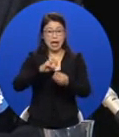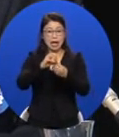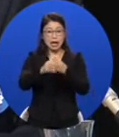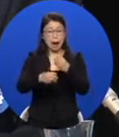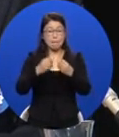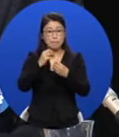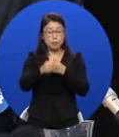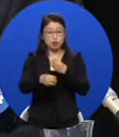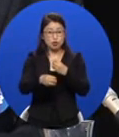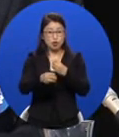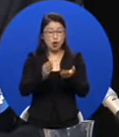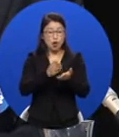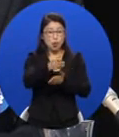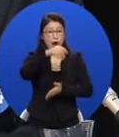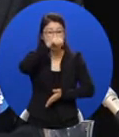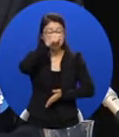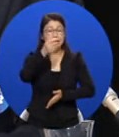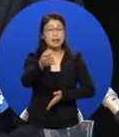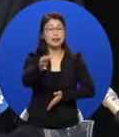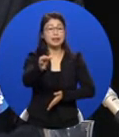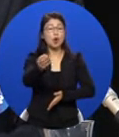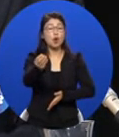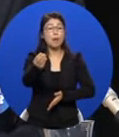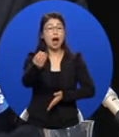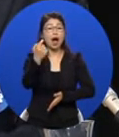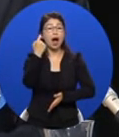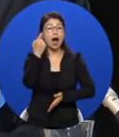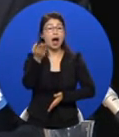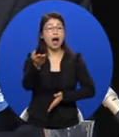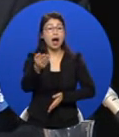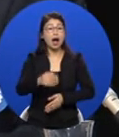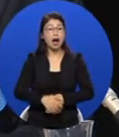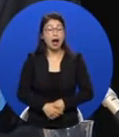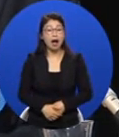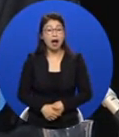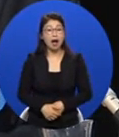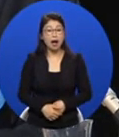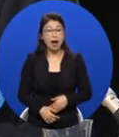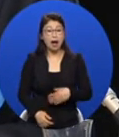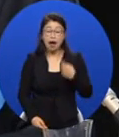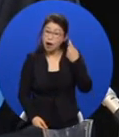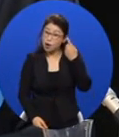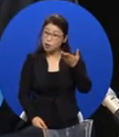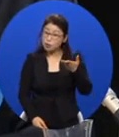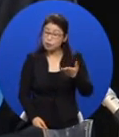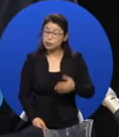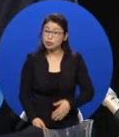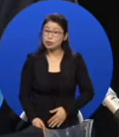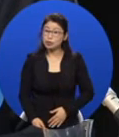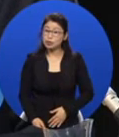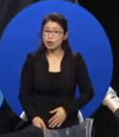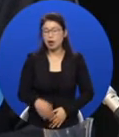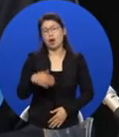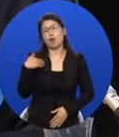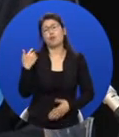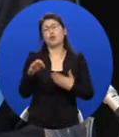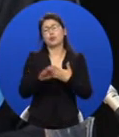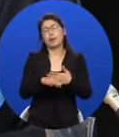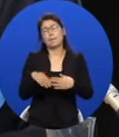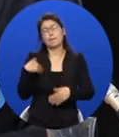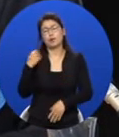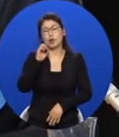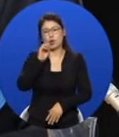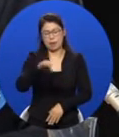얼마입니까? 감귤 특작과 예산 얼마입니까? 얼마죠? 아니 내가 들어봤으니까 답하세요. 얼마죠, 교수님? 모르면 모른다고